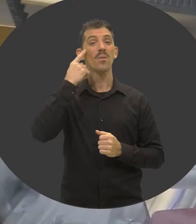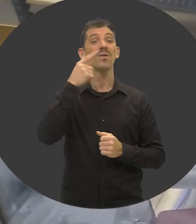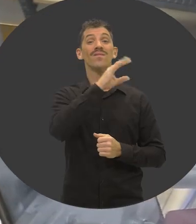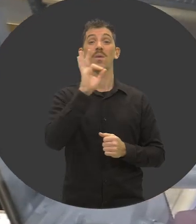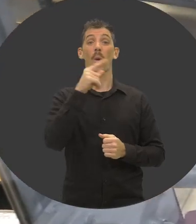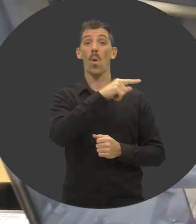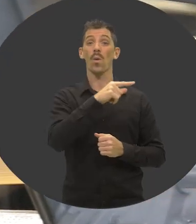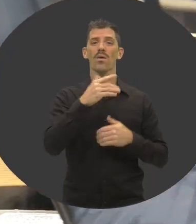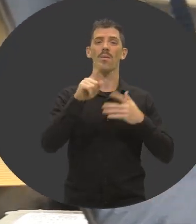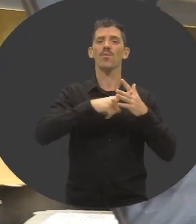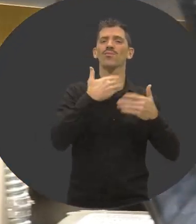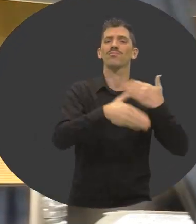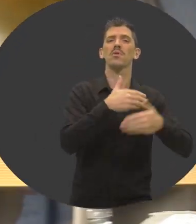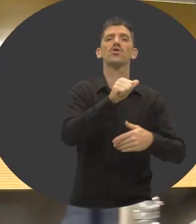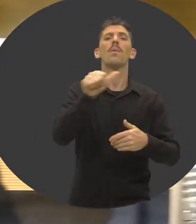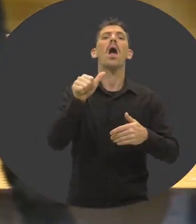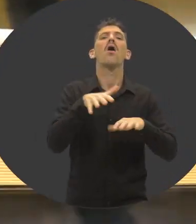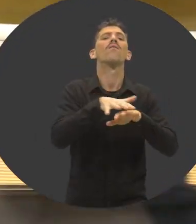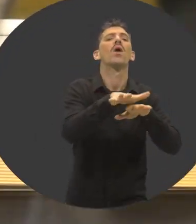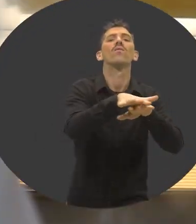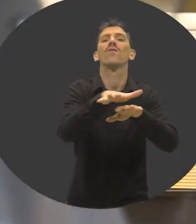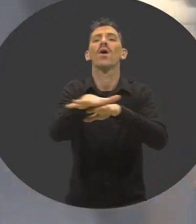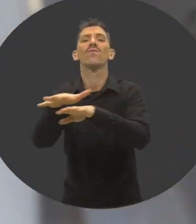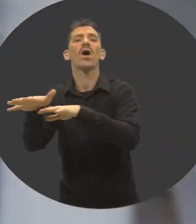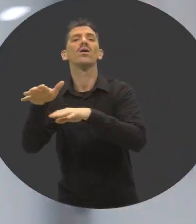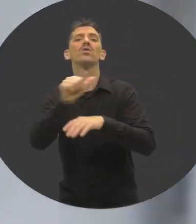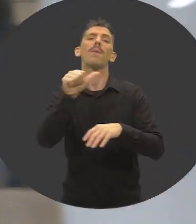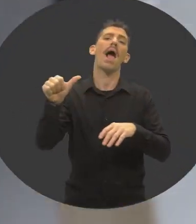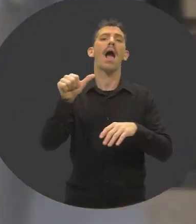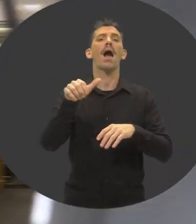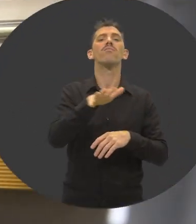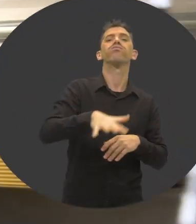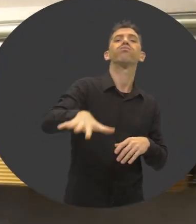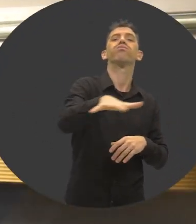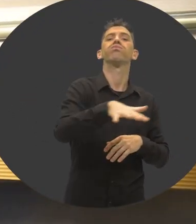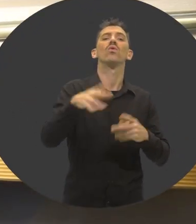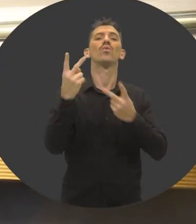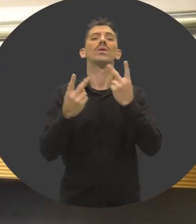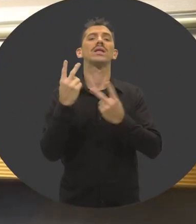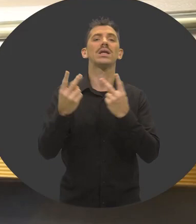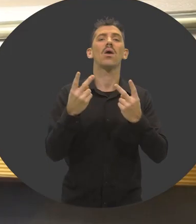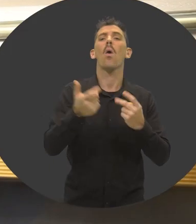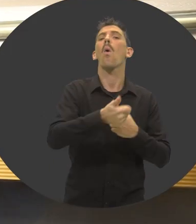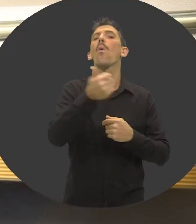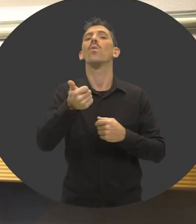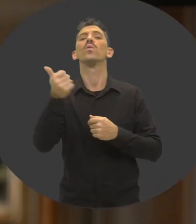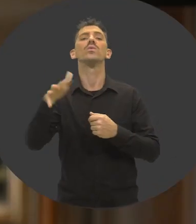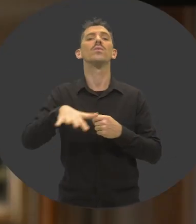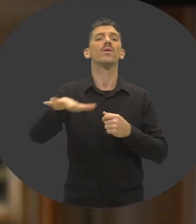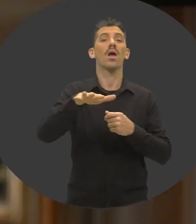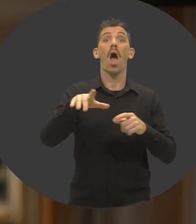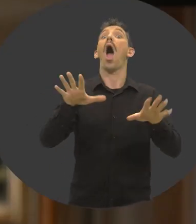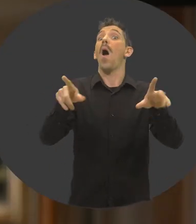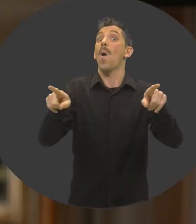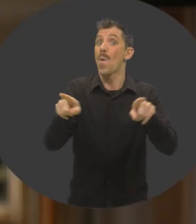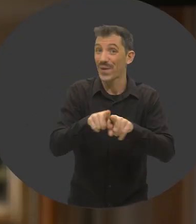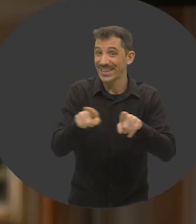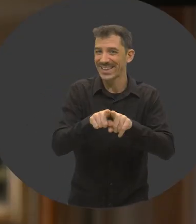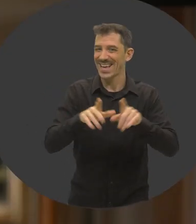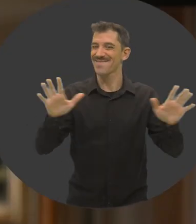cheminement vers des embauches inclusives. Je crois que l'initiative avec Fairmont va non seulement inspirer d'autres dans le